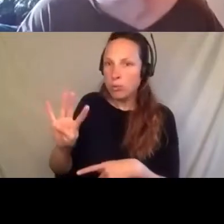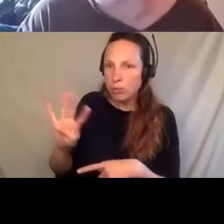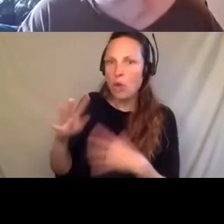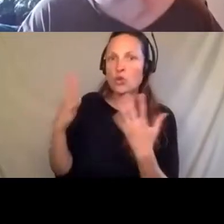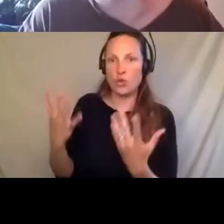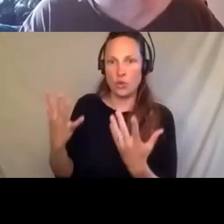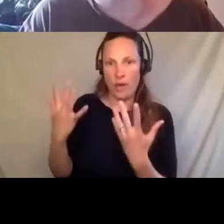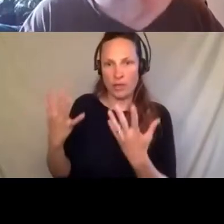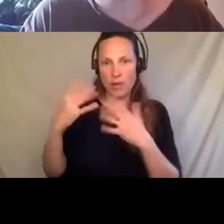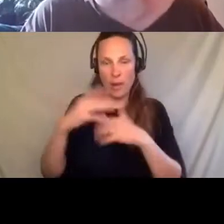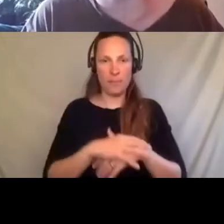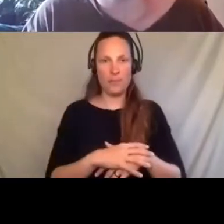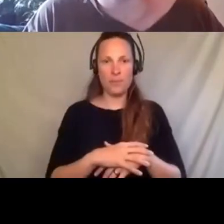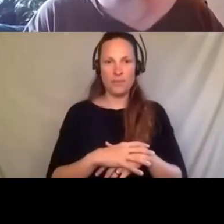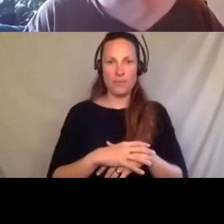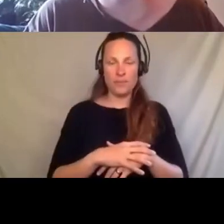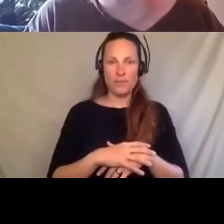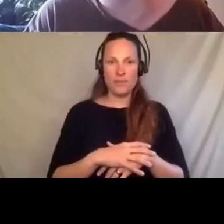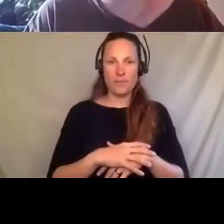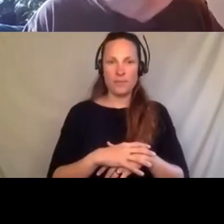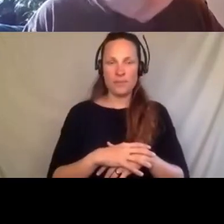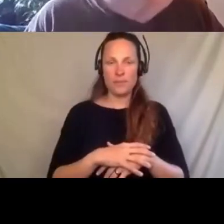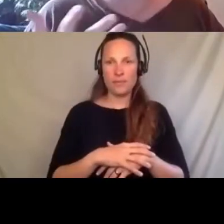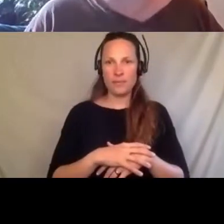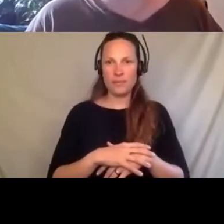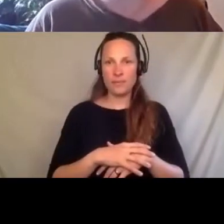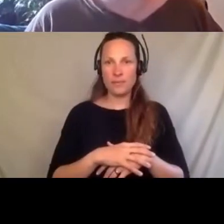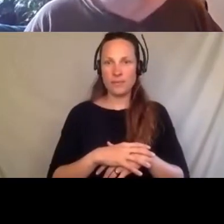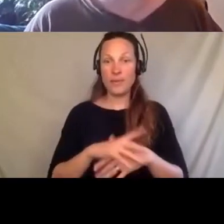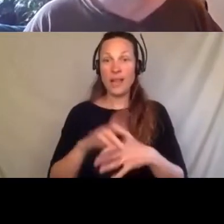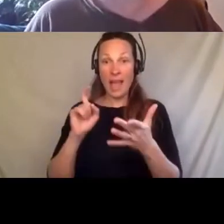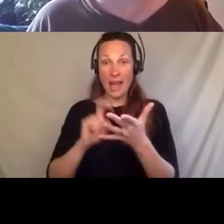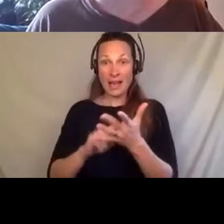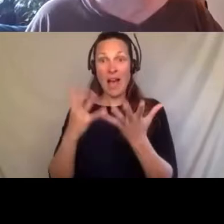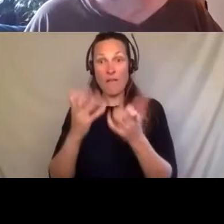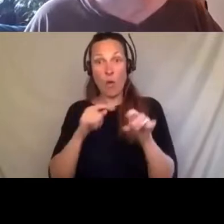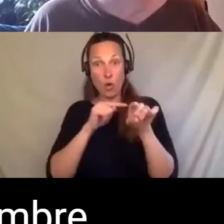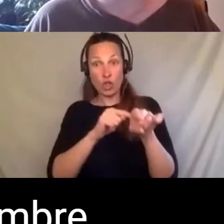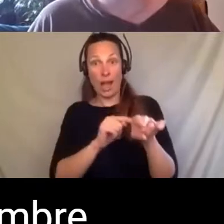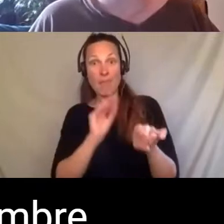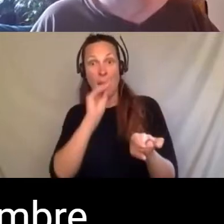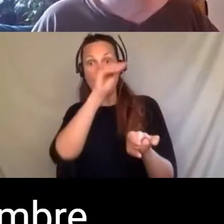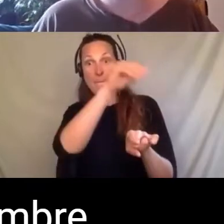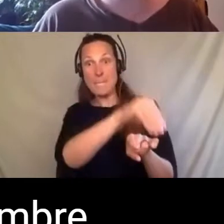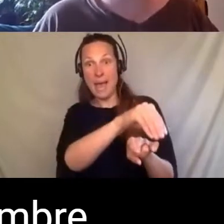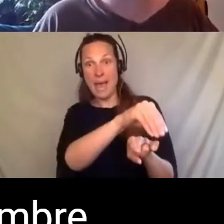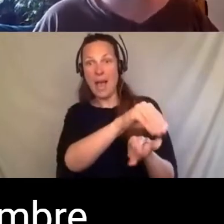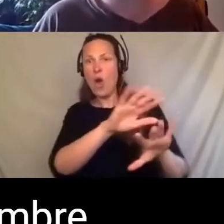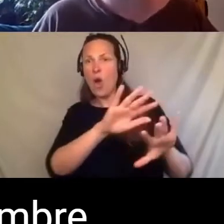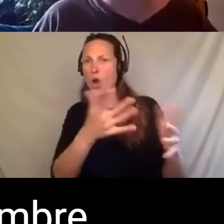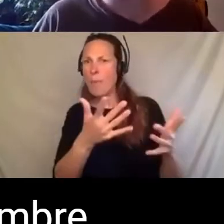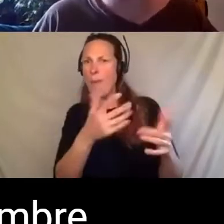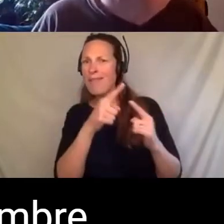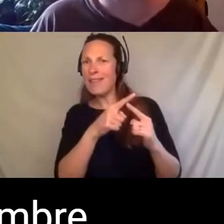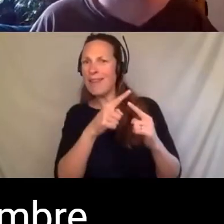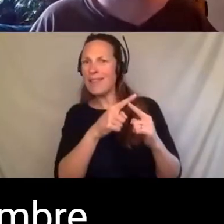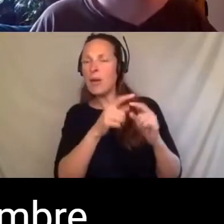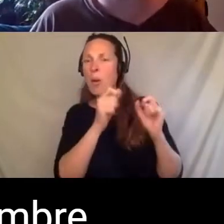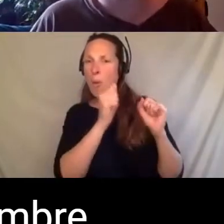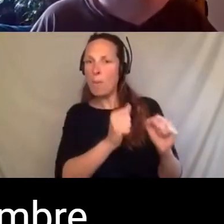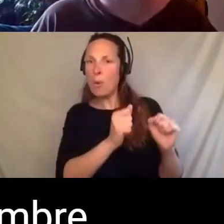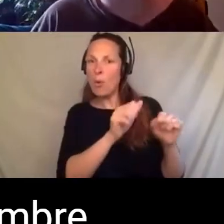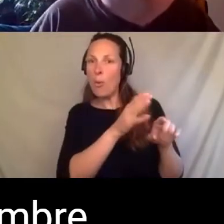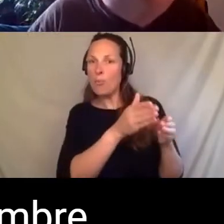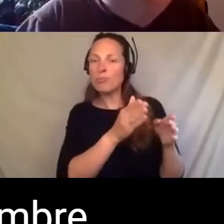Et lorsqu'on veut l'intégrer au jardin, comment on fait? Eh bien, on peut l'associer